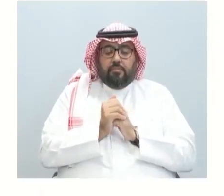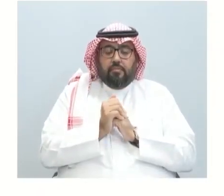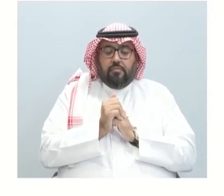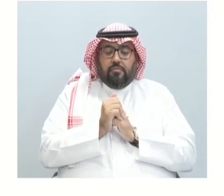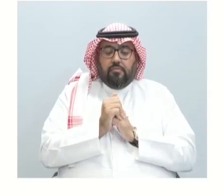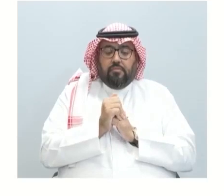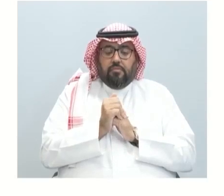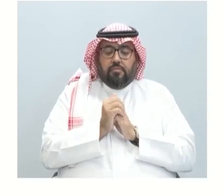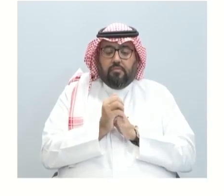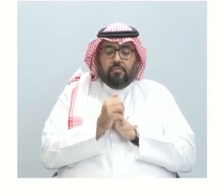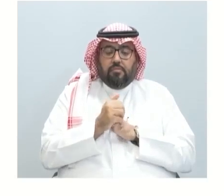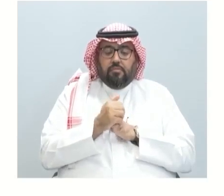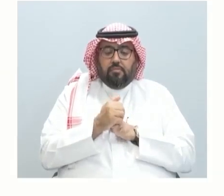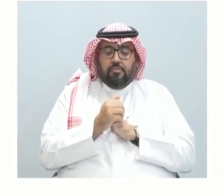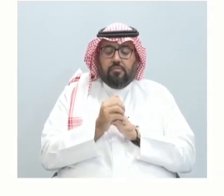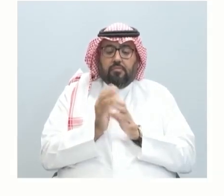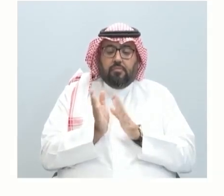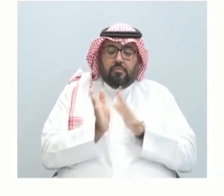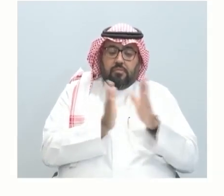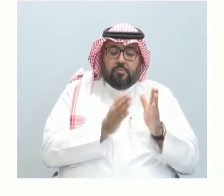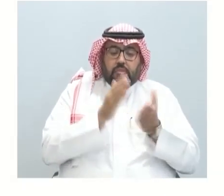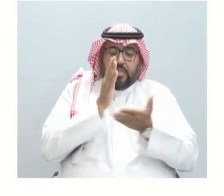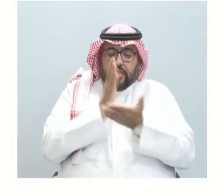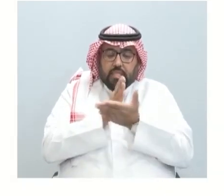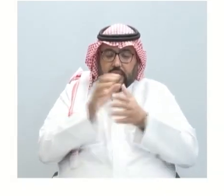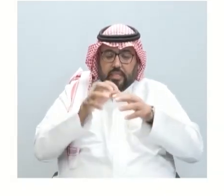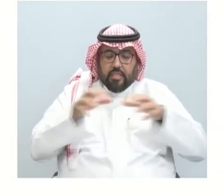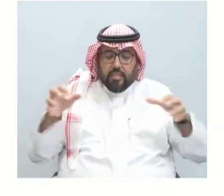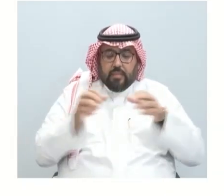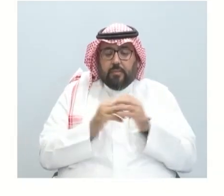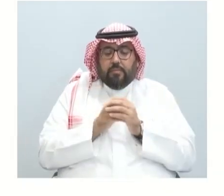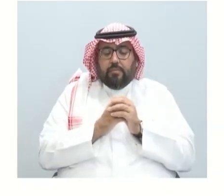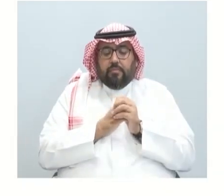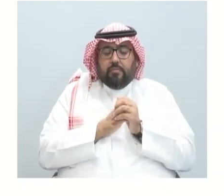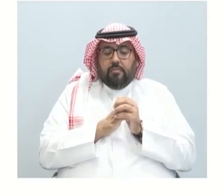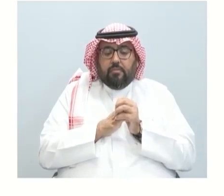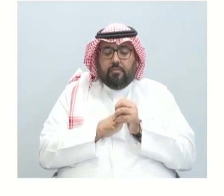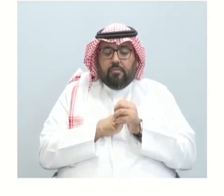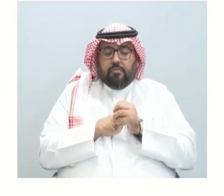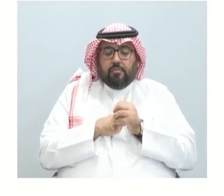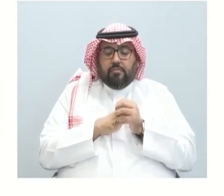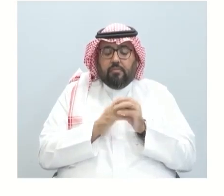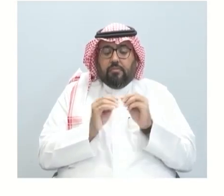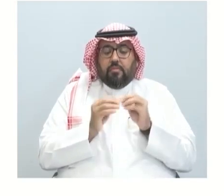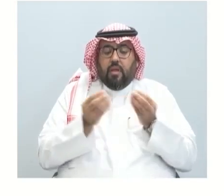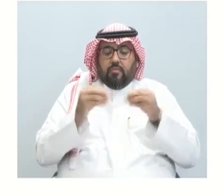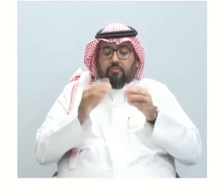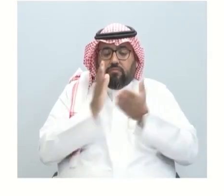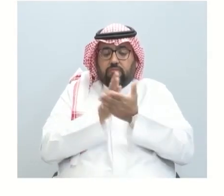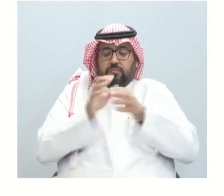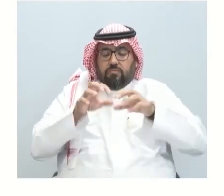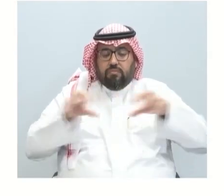تعالى الانقسام المتساوي في اثناء الانقسام المتساوي تنفصل الماده الوراثيه المتضاعفه